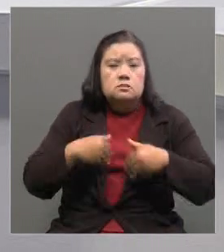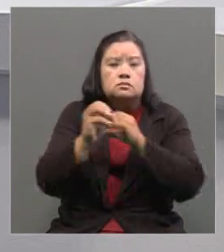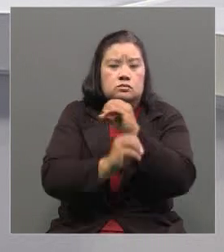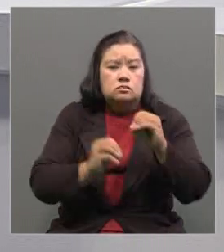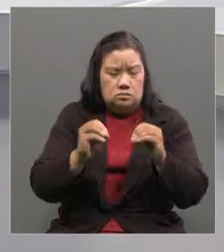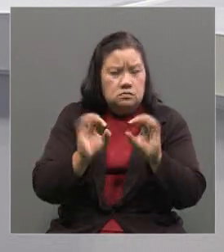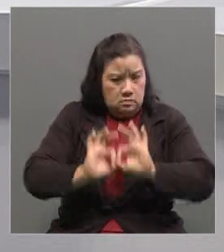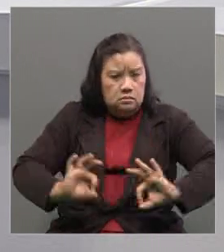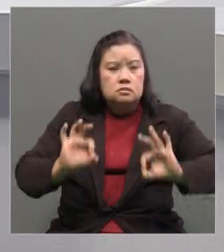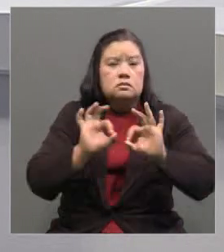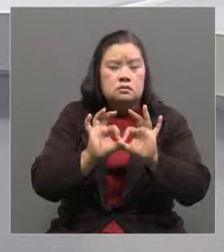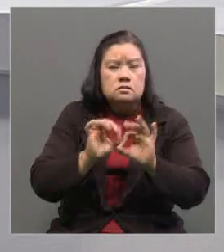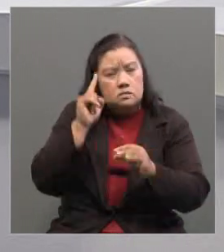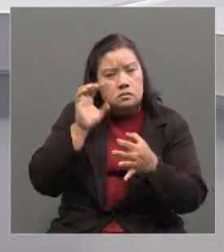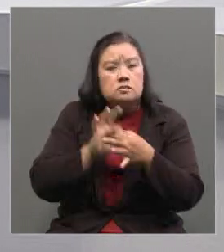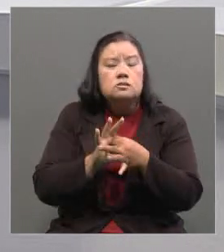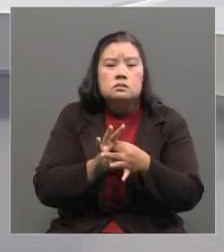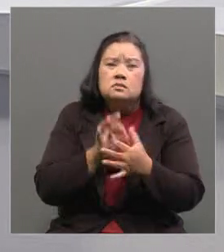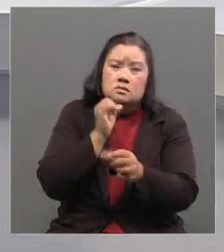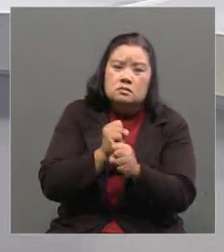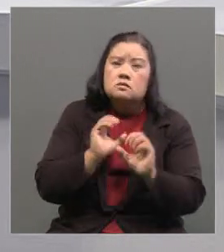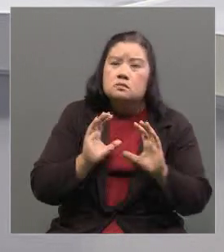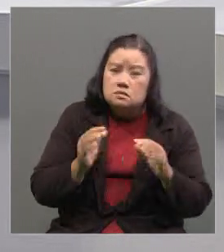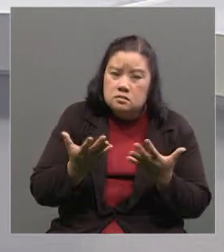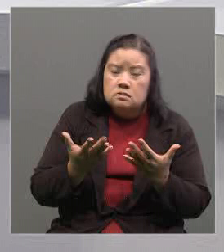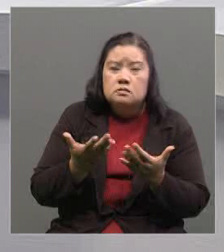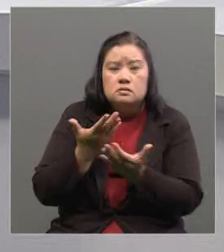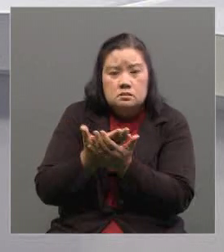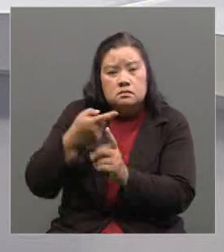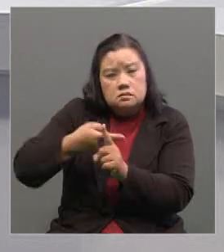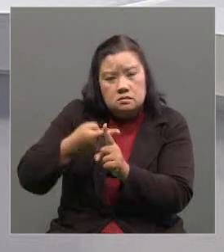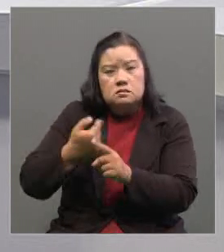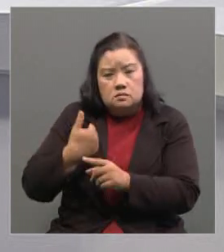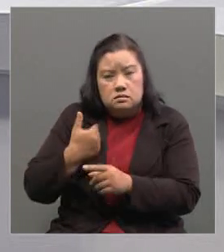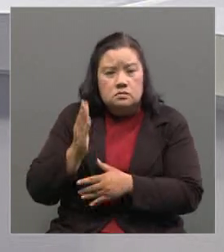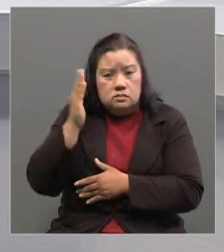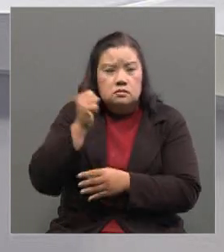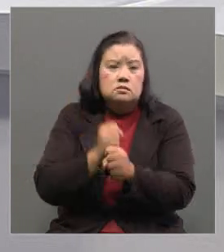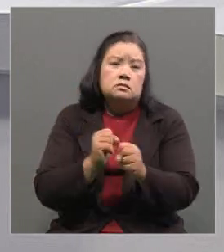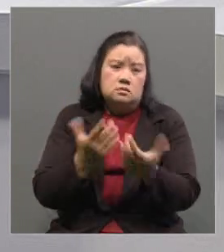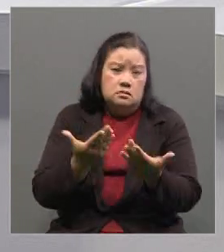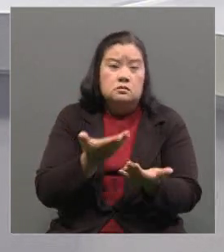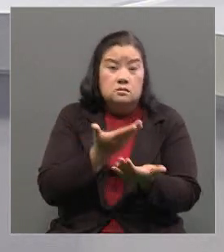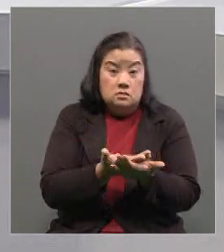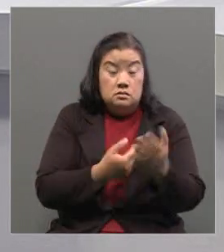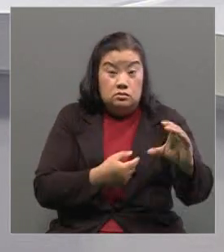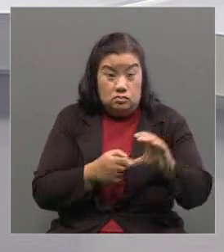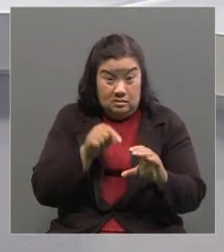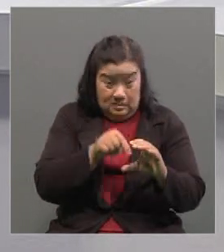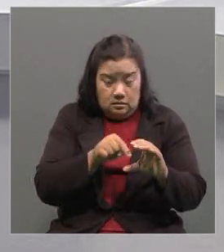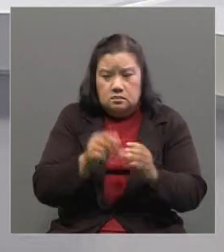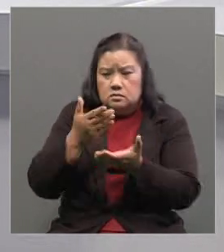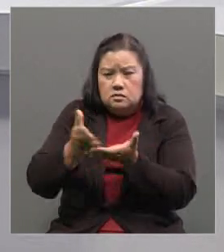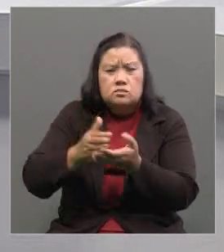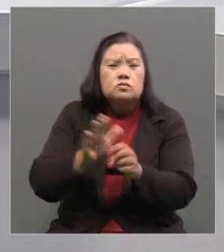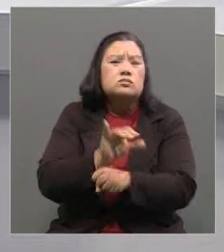ชีวิตไปอันดับหนึ่งก่อนใช่หลายคนก็จะห่วงเรื่องของงานที่จะต้องทำต่อไปในอนาคตเรื่องหนี้สินที่ยังค้างอยู่เออ